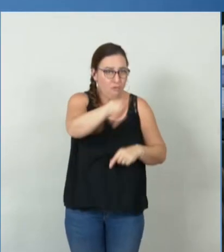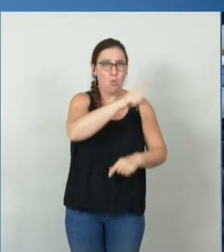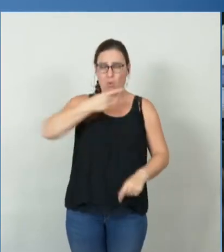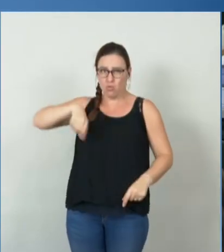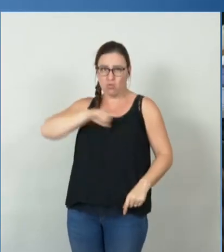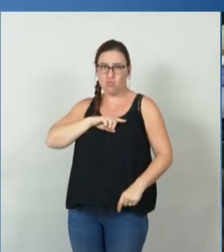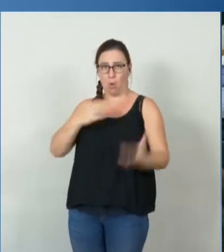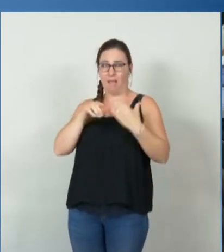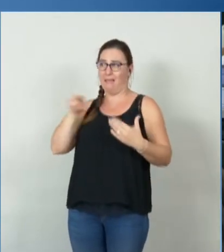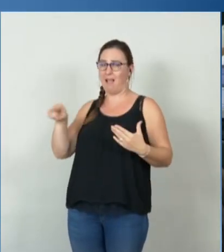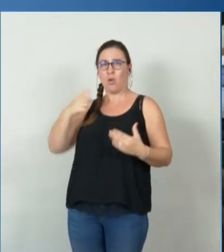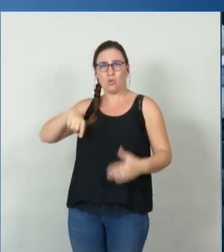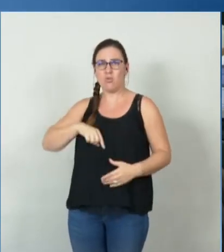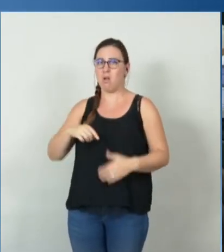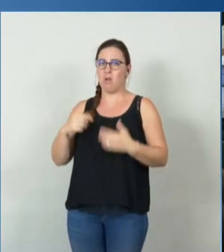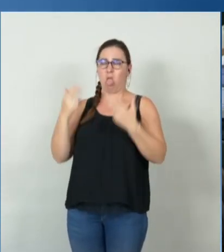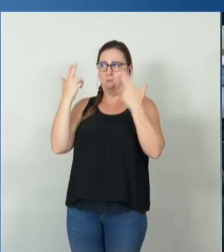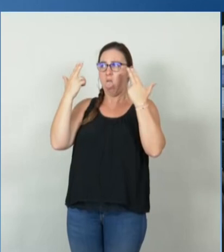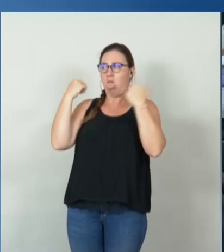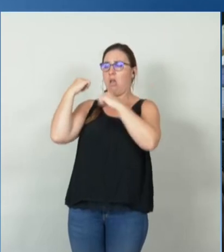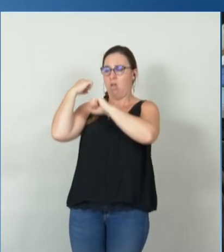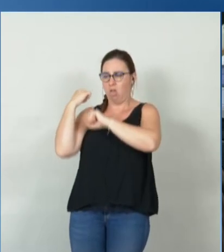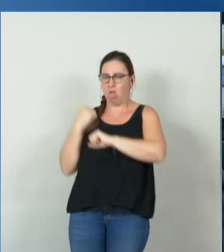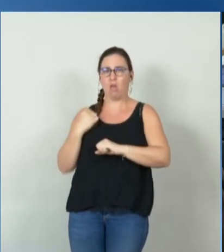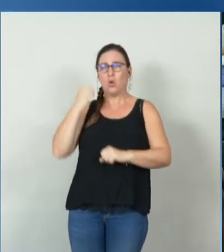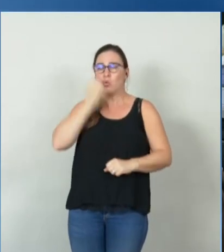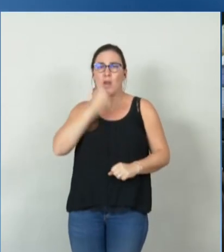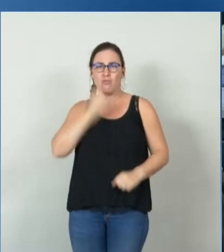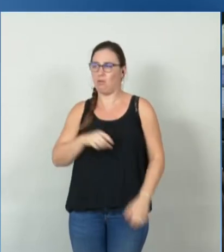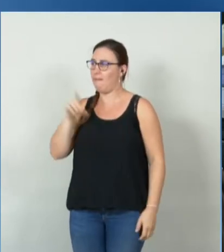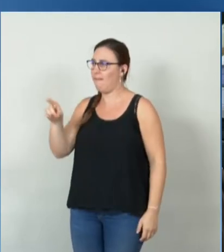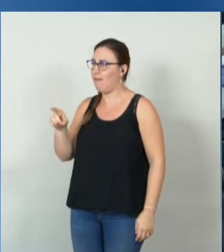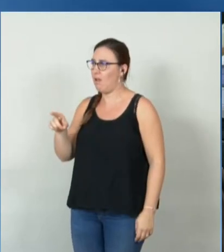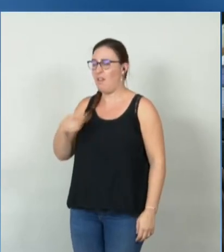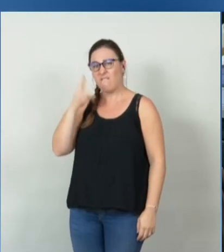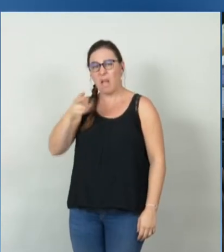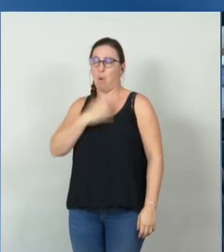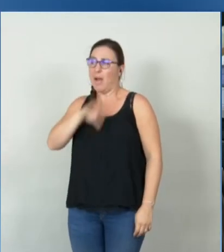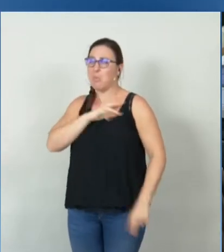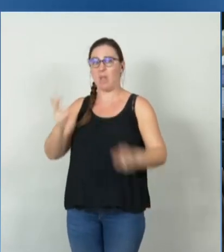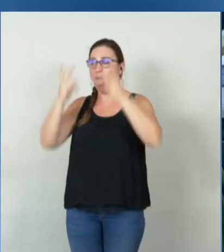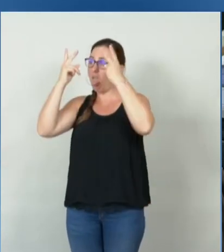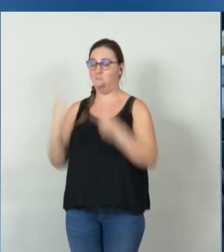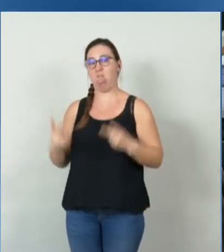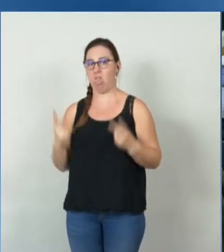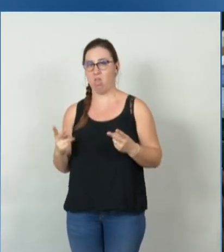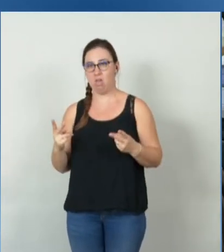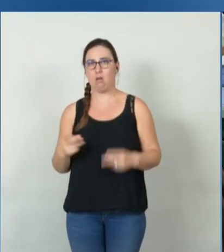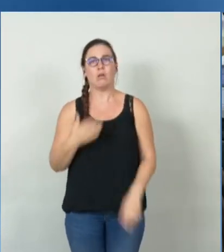nous tous subissent cette tension chaque jour vous n'êtes décidément pas à la hauteur de vos responsabilités merci